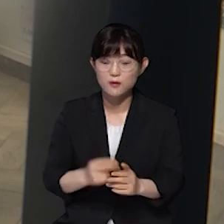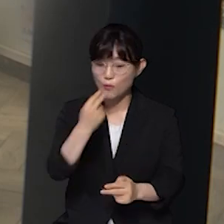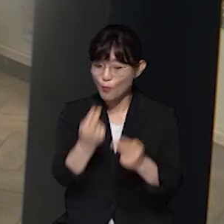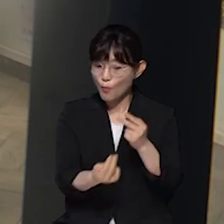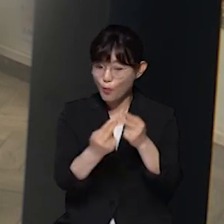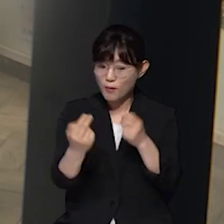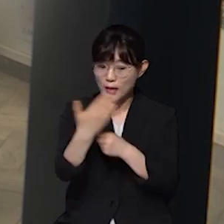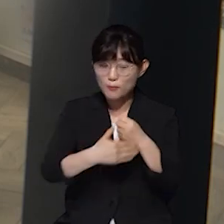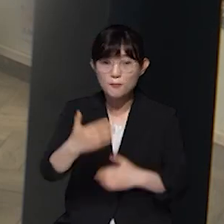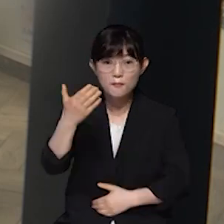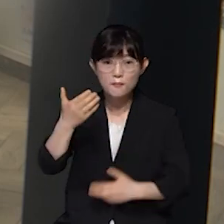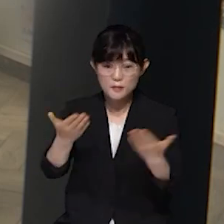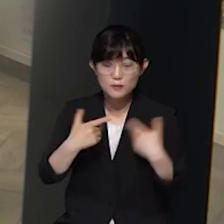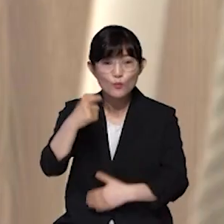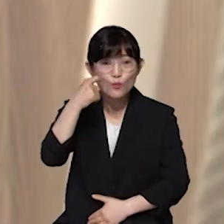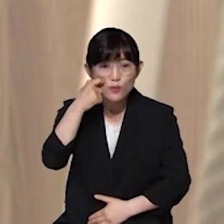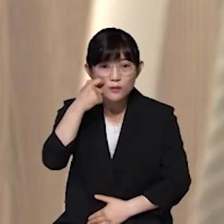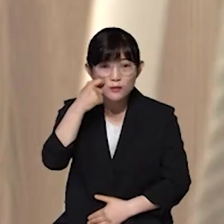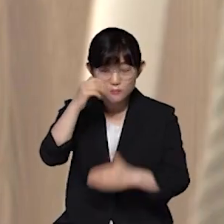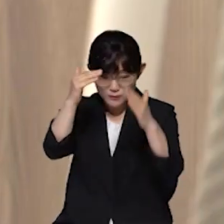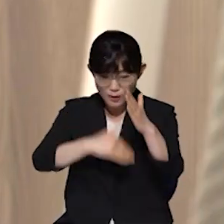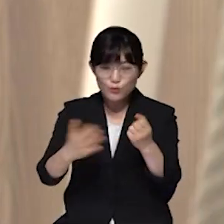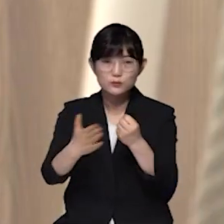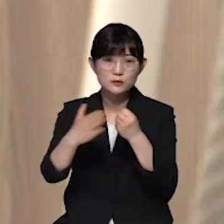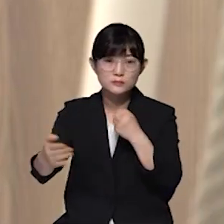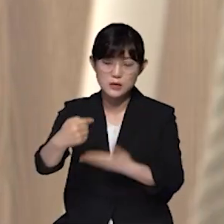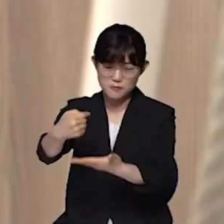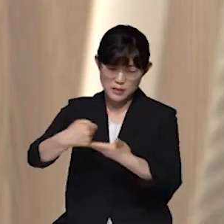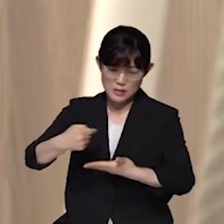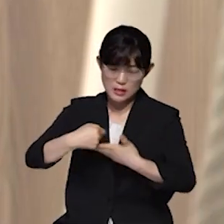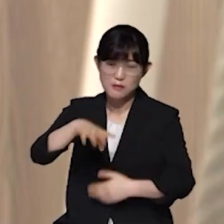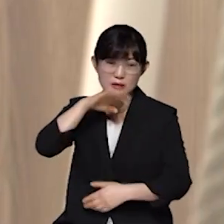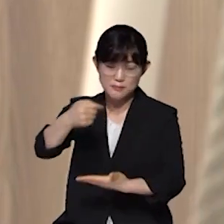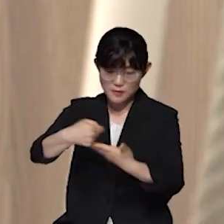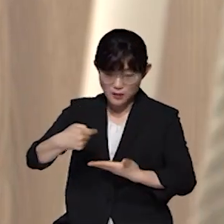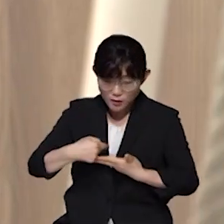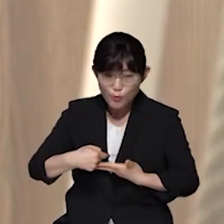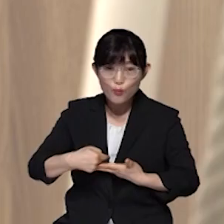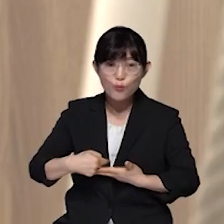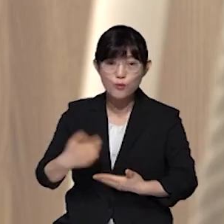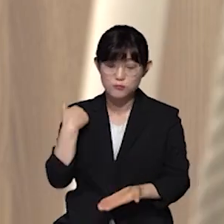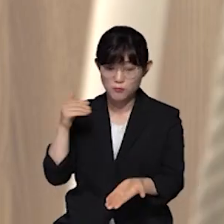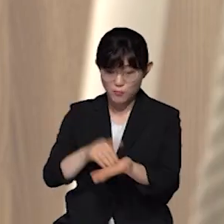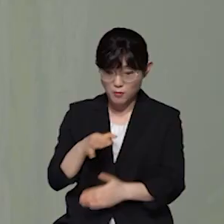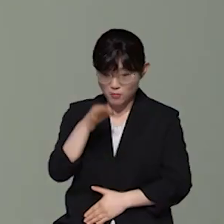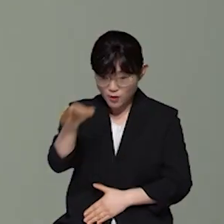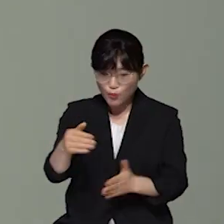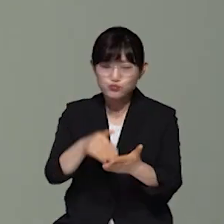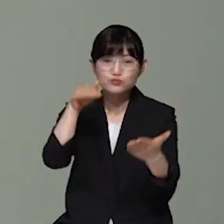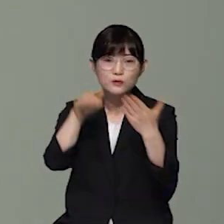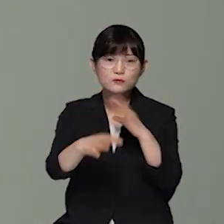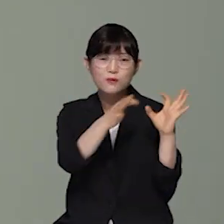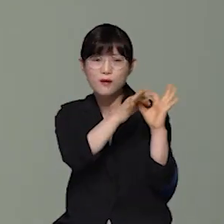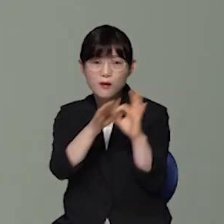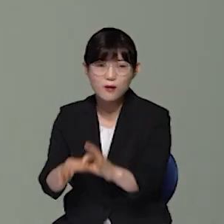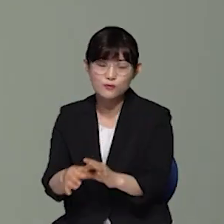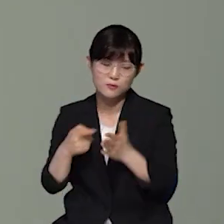문제를 제기했고 환불을 받은 뒤에도 심평원과 보건소 등에 잇따라 민원을 제기한 것으로